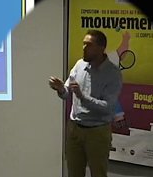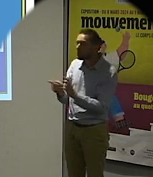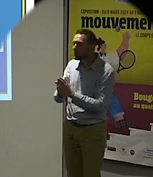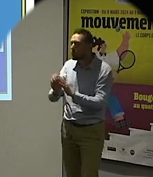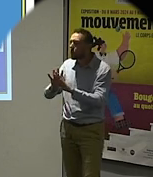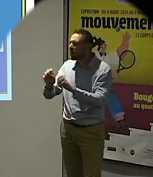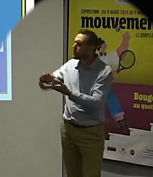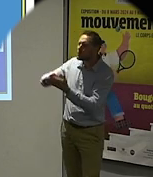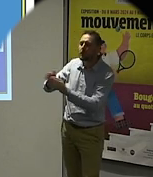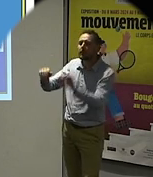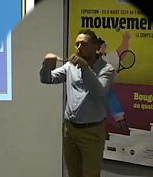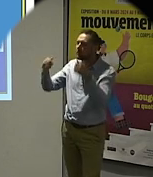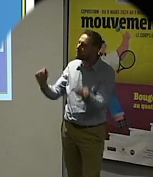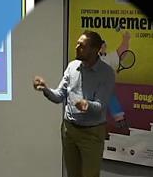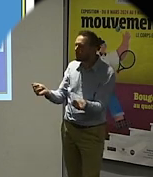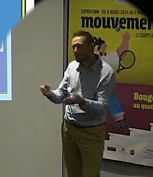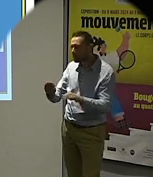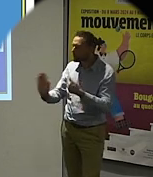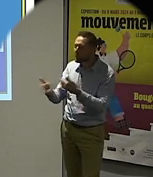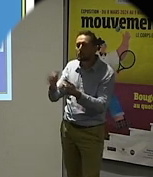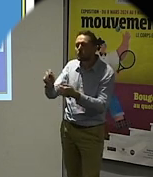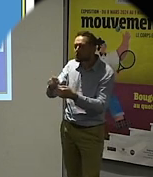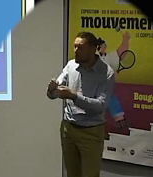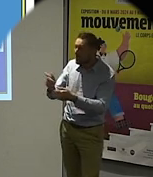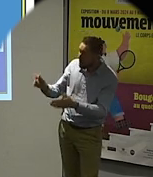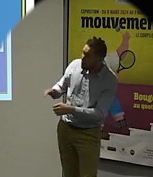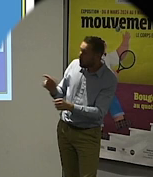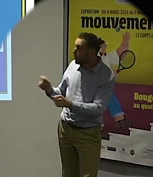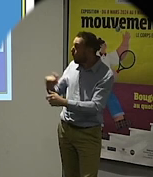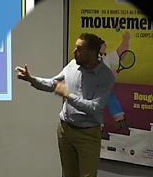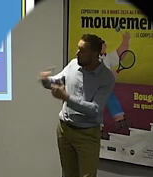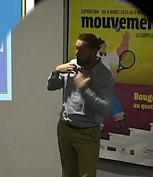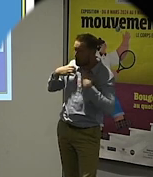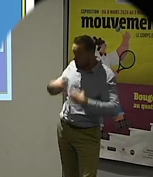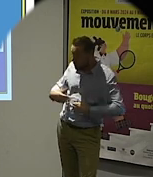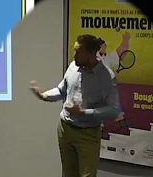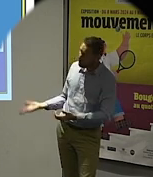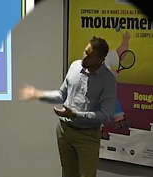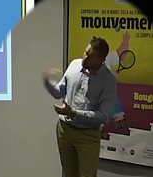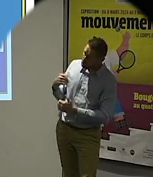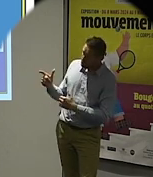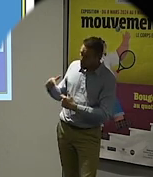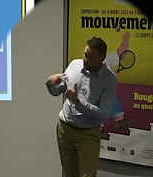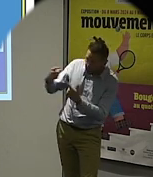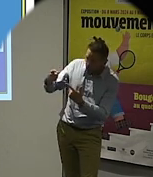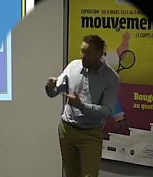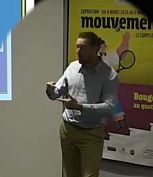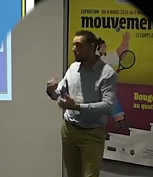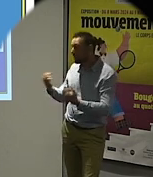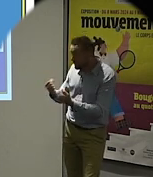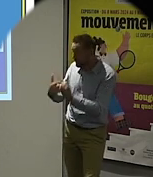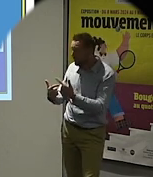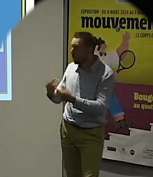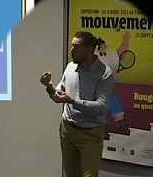de pouvoir aider un autre adhérent, par exemple, à déménager. En fait, je vais